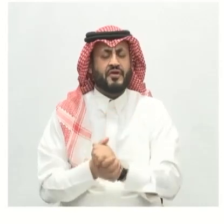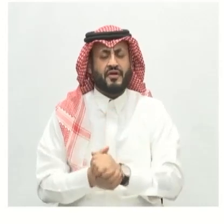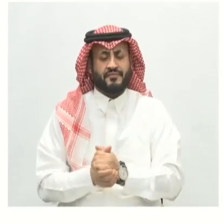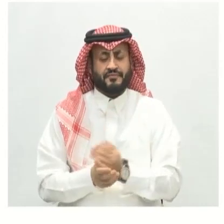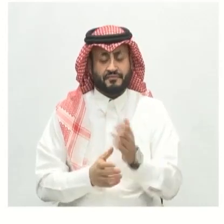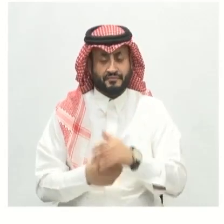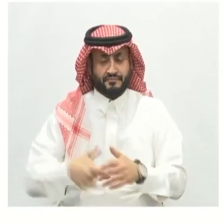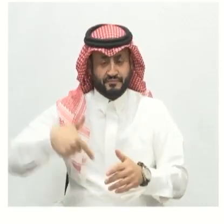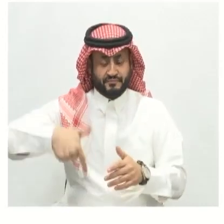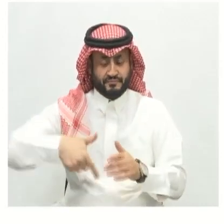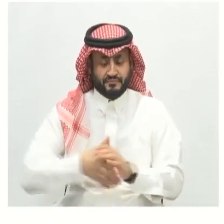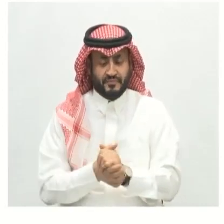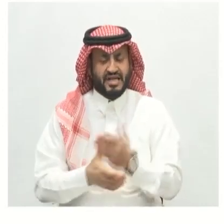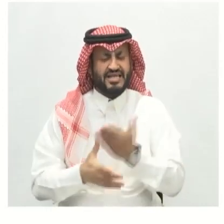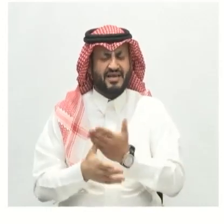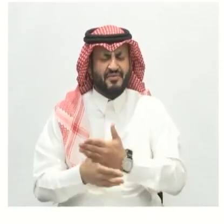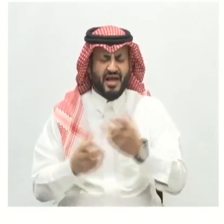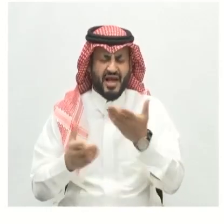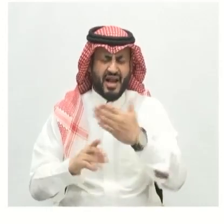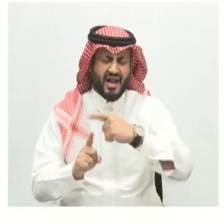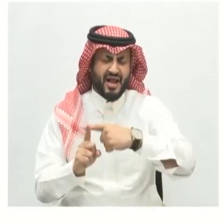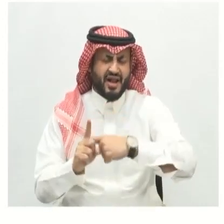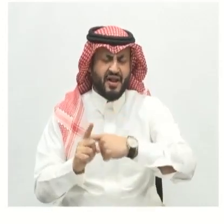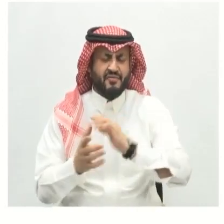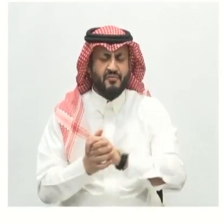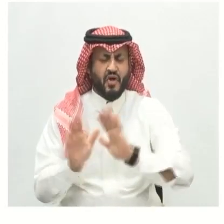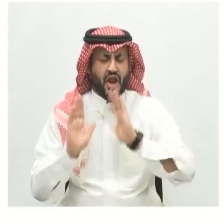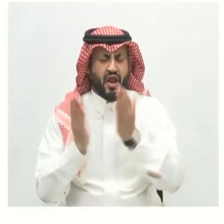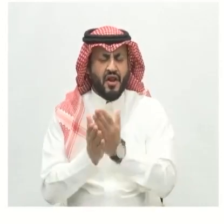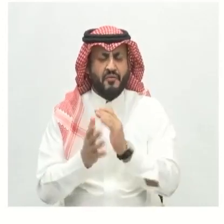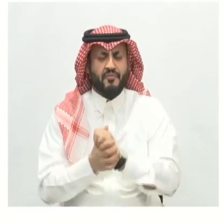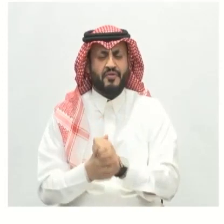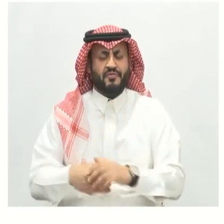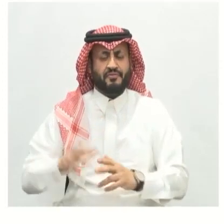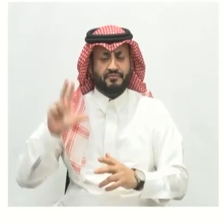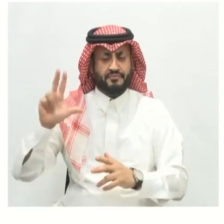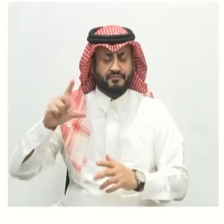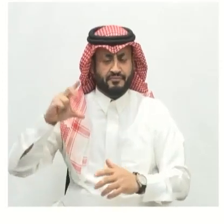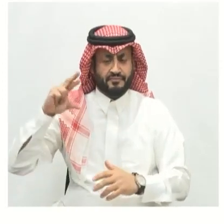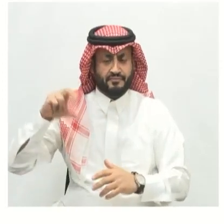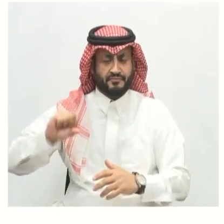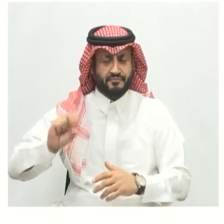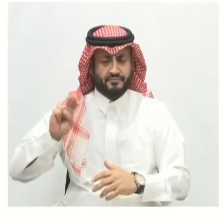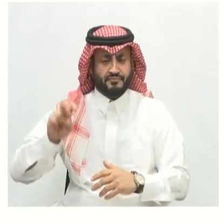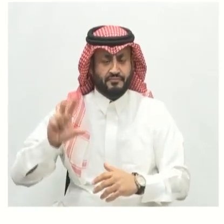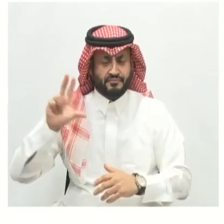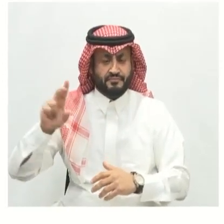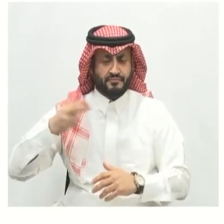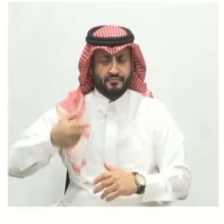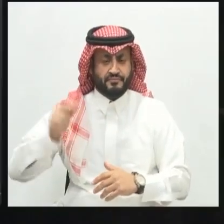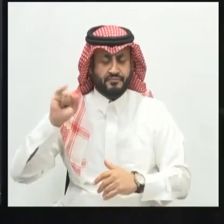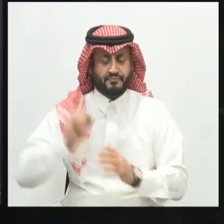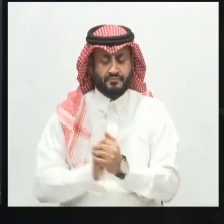احلل اسباب ضعف الذوق العام في المجتمع ننتقل تعرفنا في درسنا